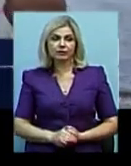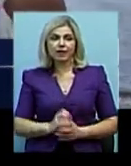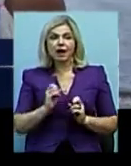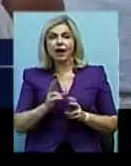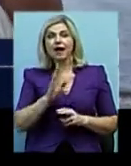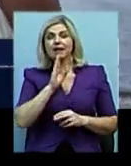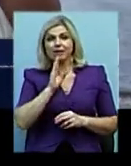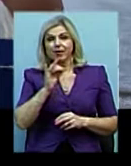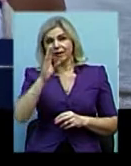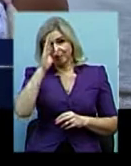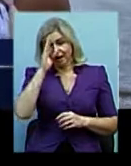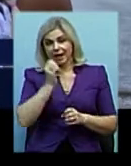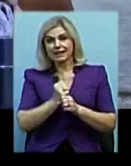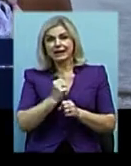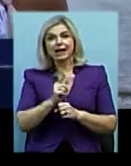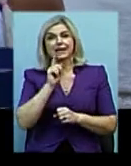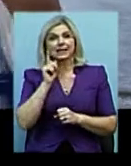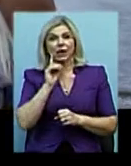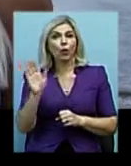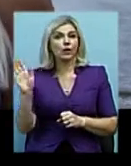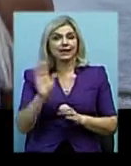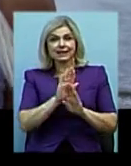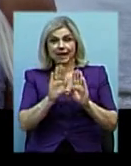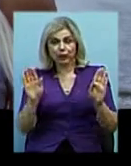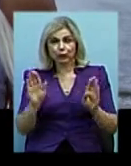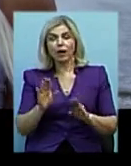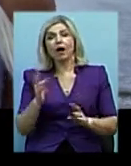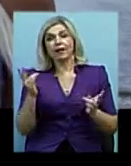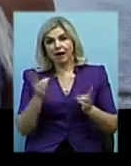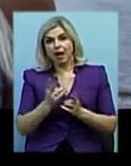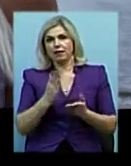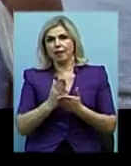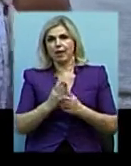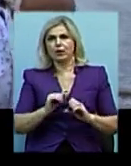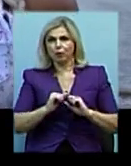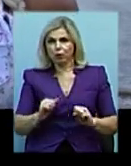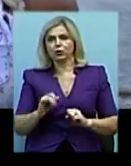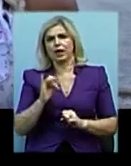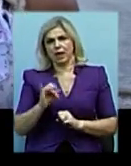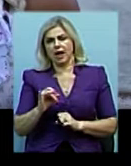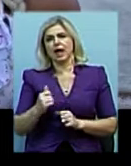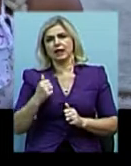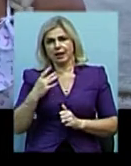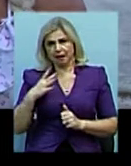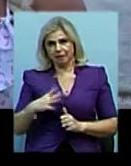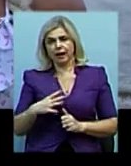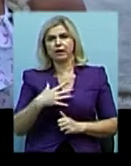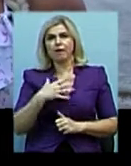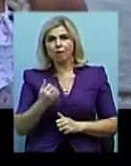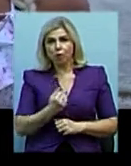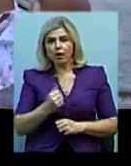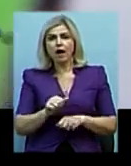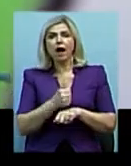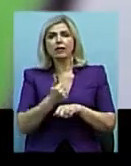хлопці робили цю зелену стінку. Я вважаю, що треба мати мужність, терпіння, силу волі, а саме головне